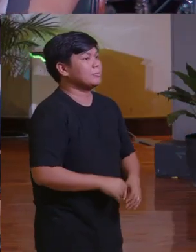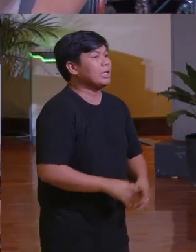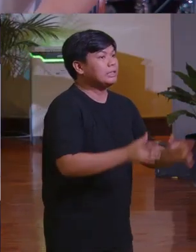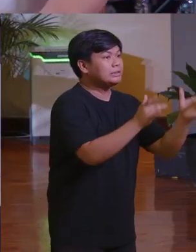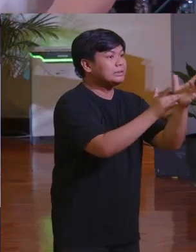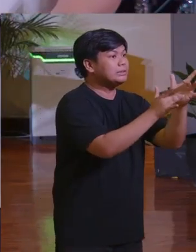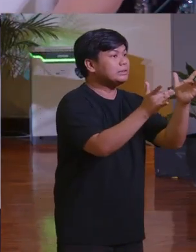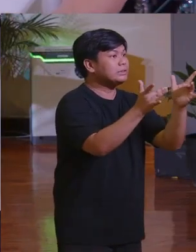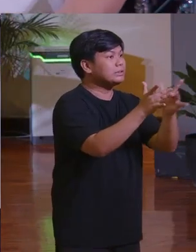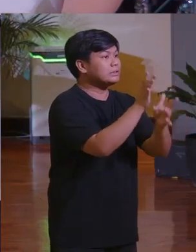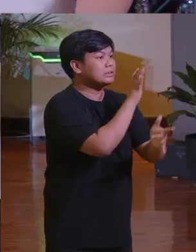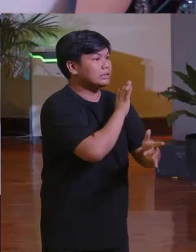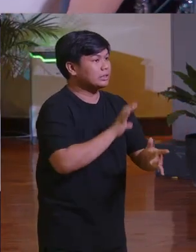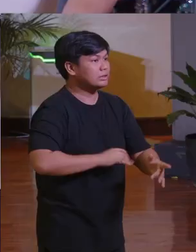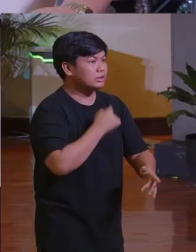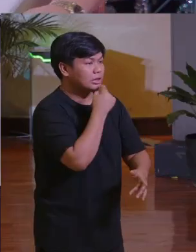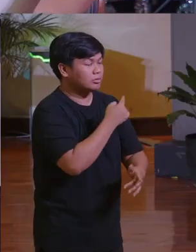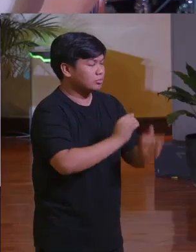sa isang hentil na bayan.